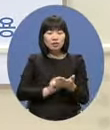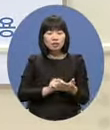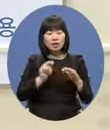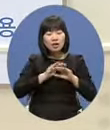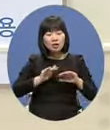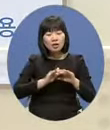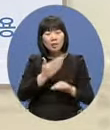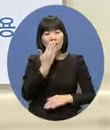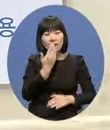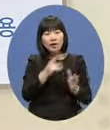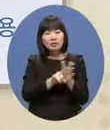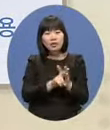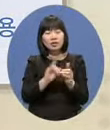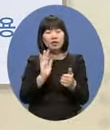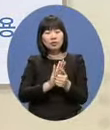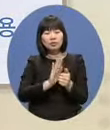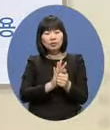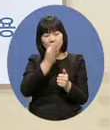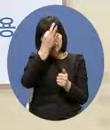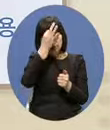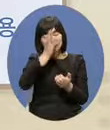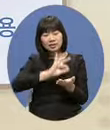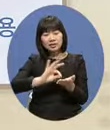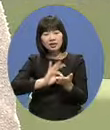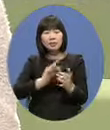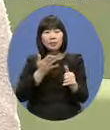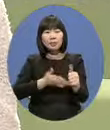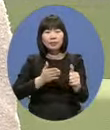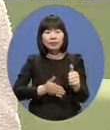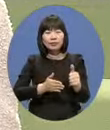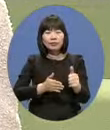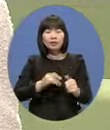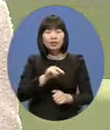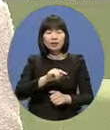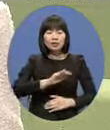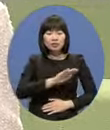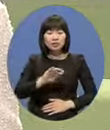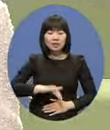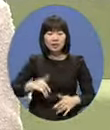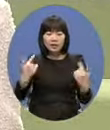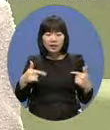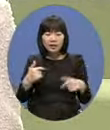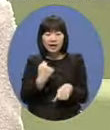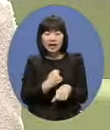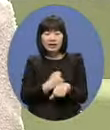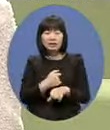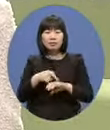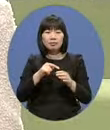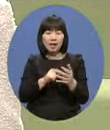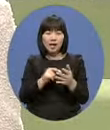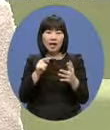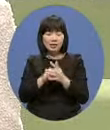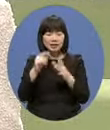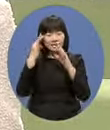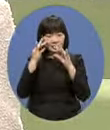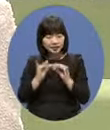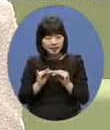해결할 수 있도록 돕는 기술을 사용을 하는 거고요 이게 우리가 맨날 하는 마음 일기예요